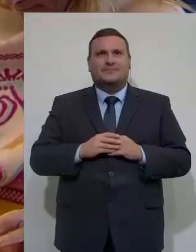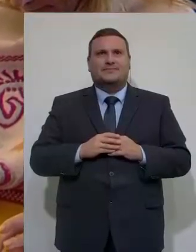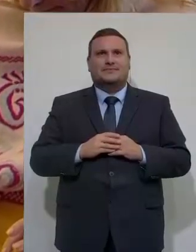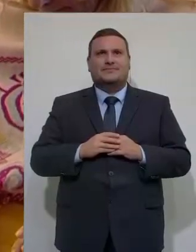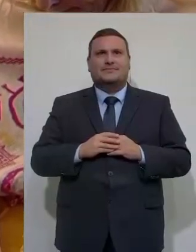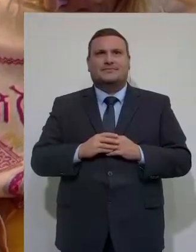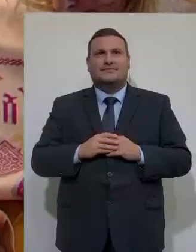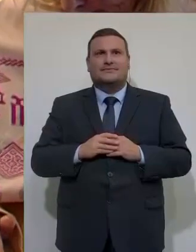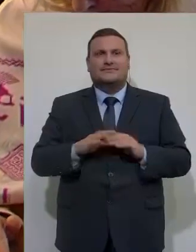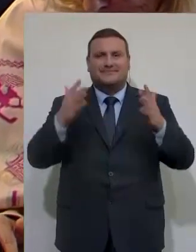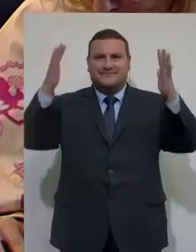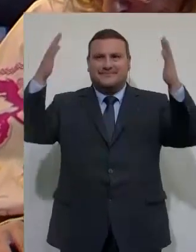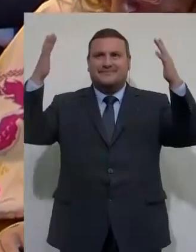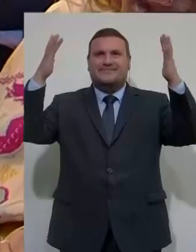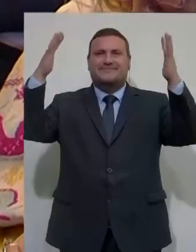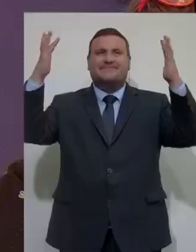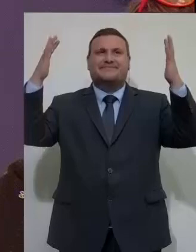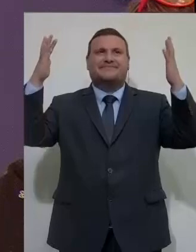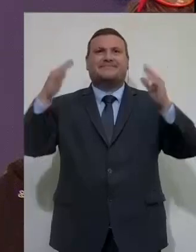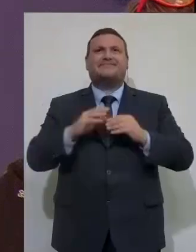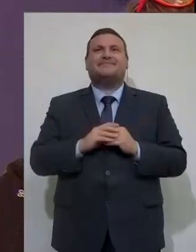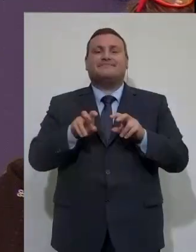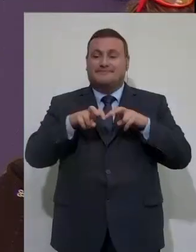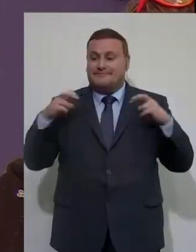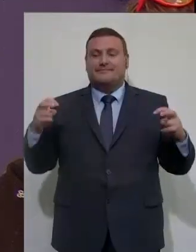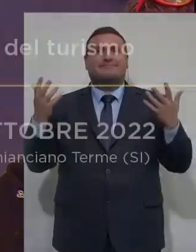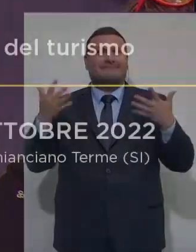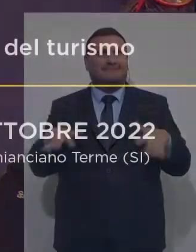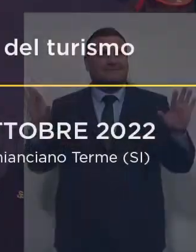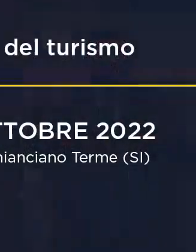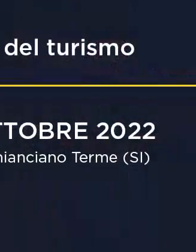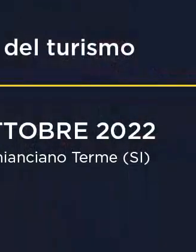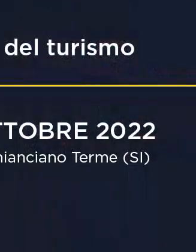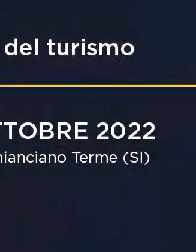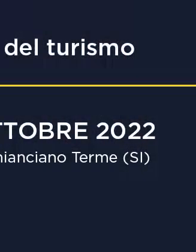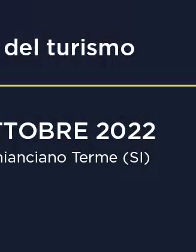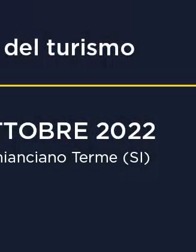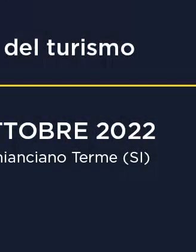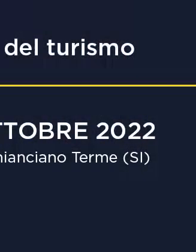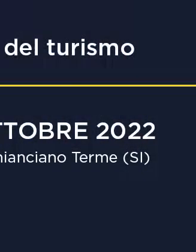Chiudiamo questa parte. Noi possiamo...